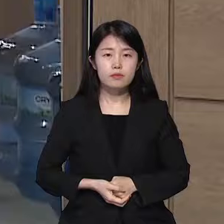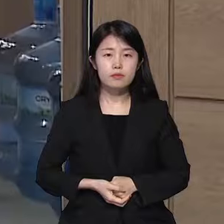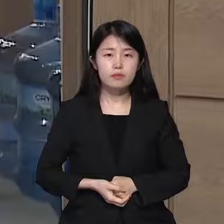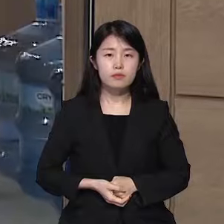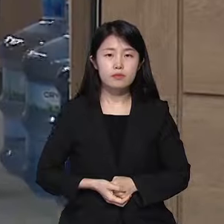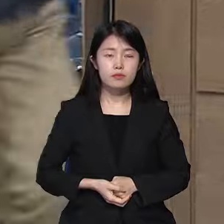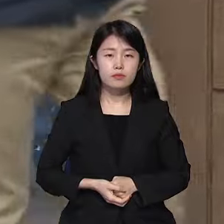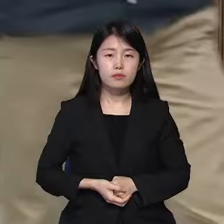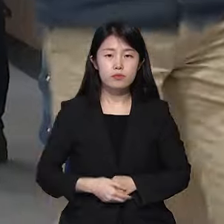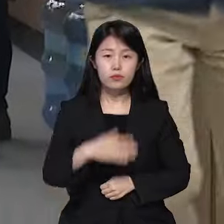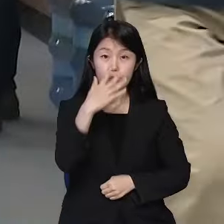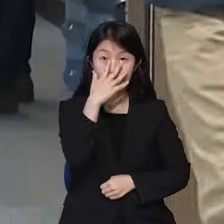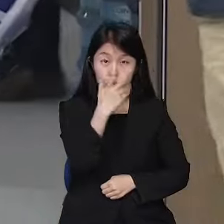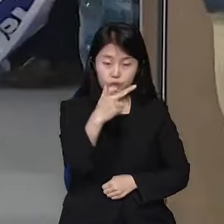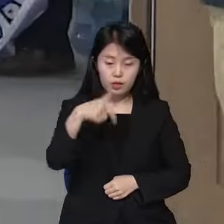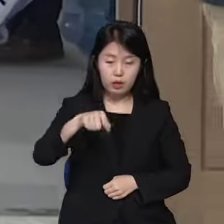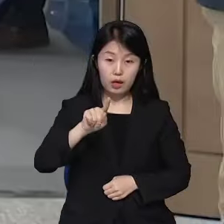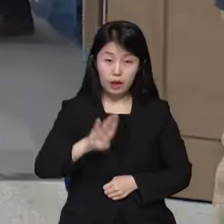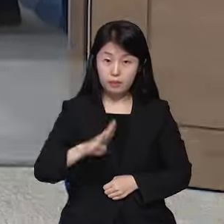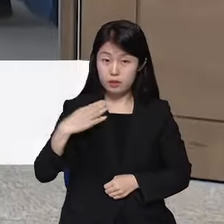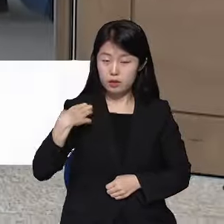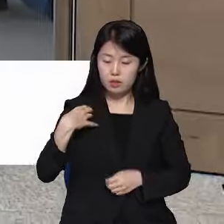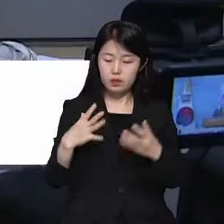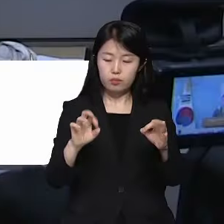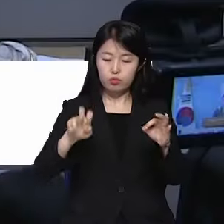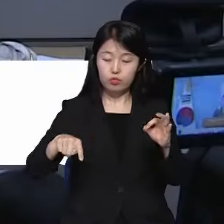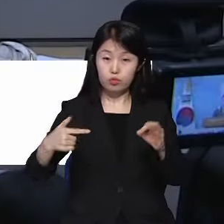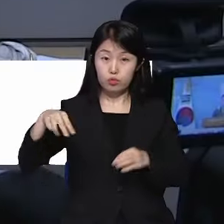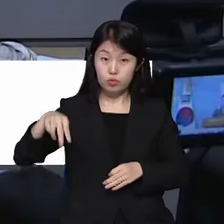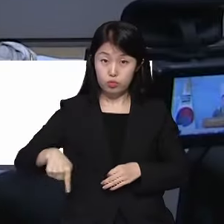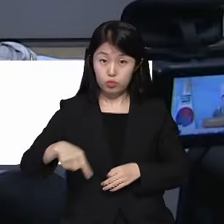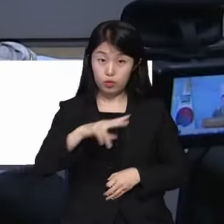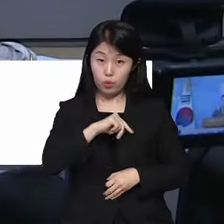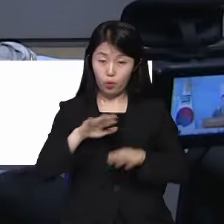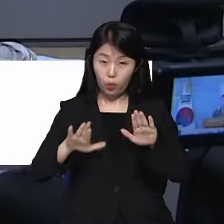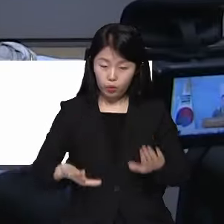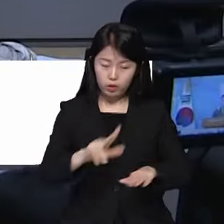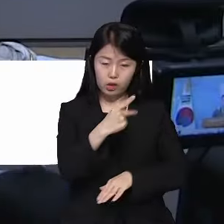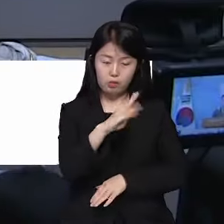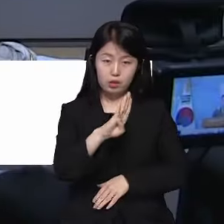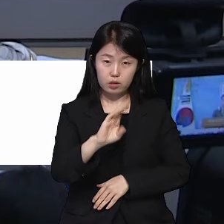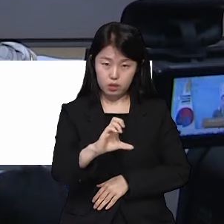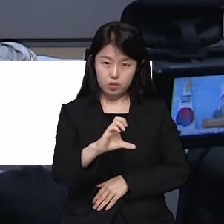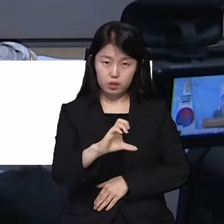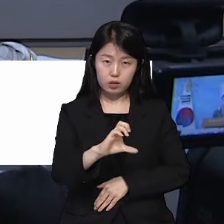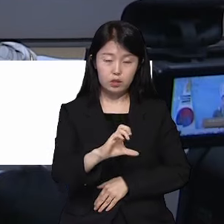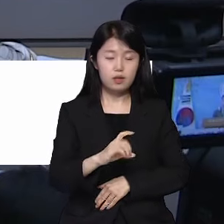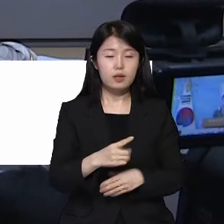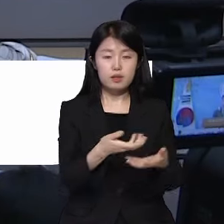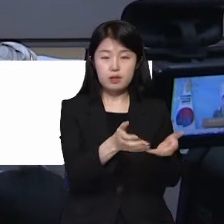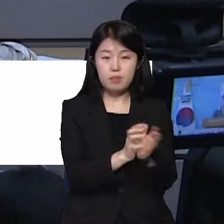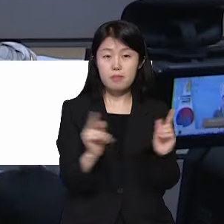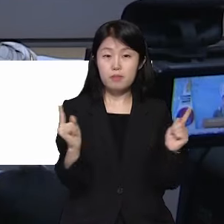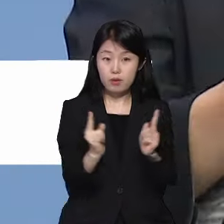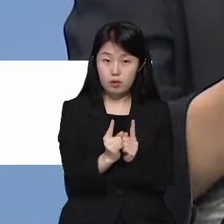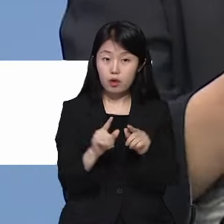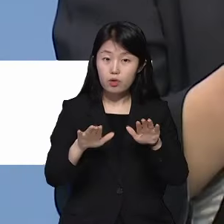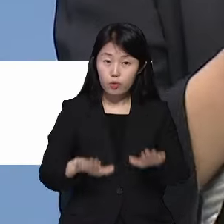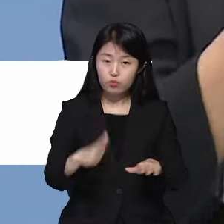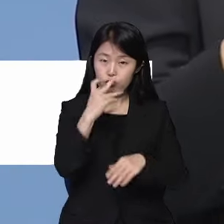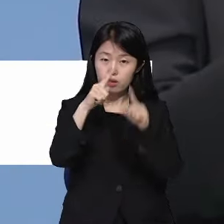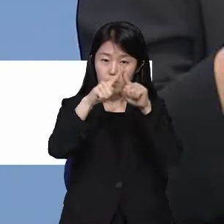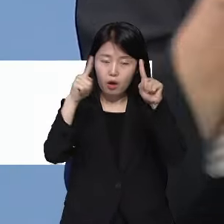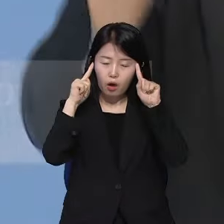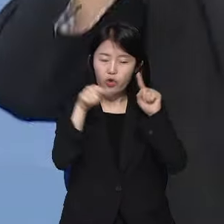주재했습니다 천갑 김문수 국회의원은 KBC 취재진과 만나 순천대는 국립의대 공무에 적극 참여한다고